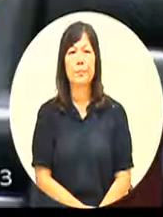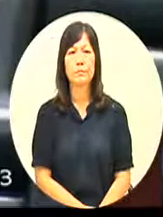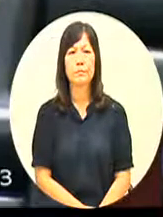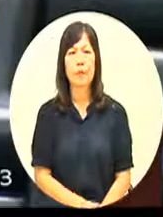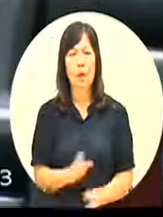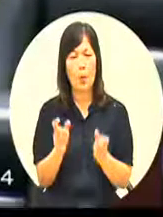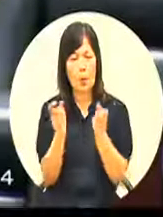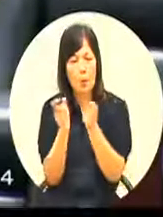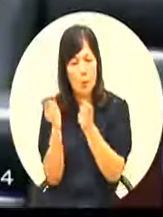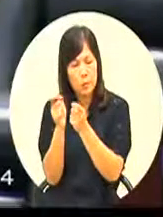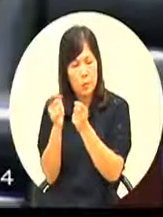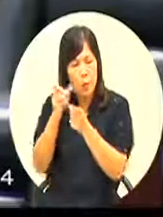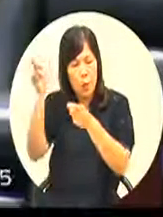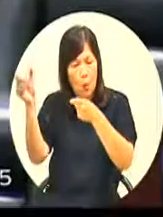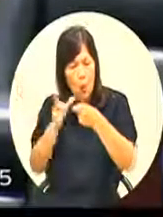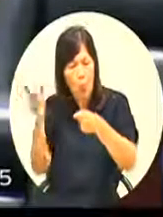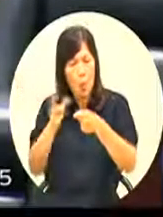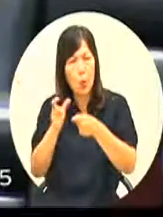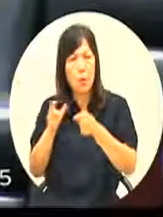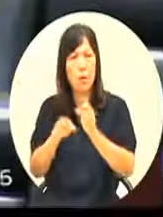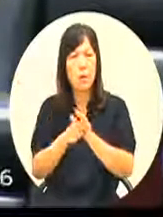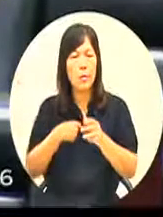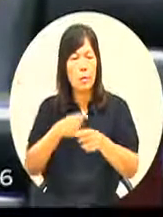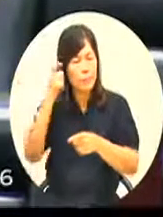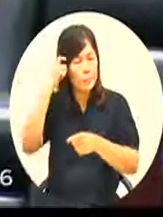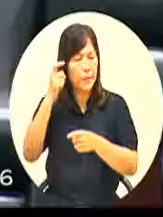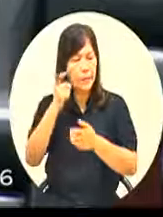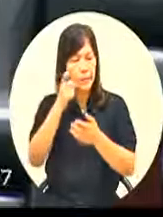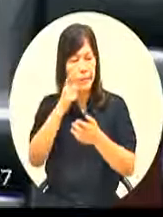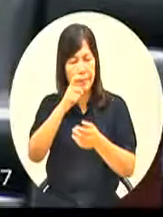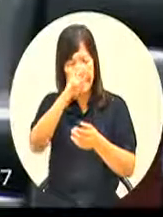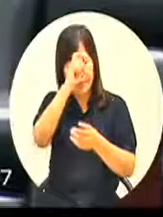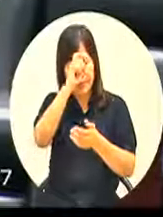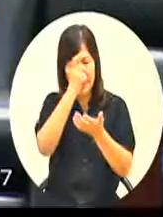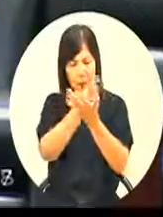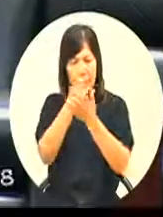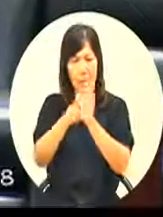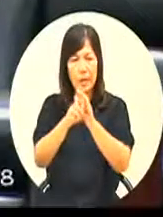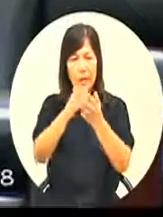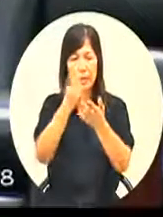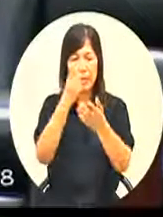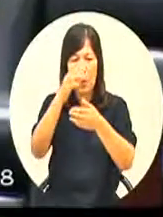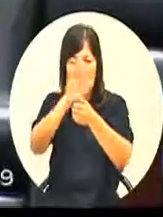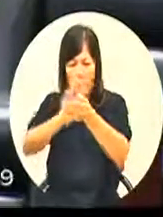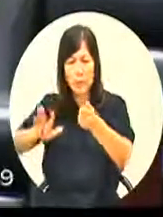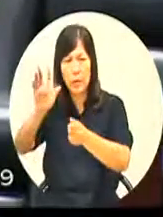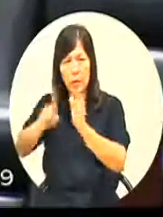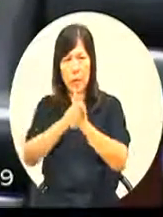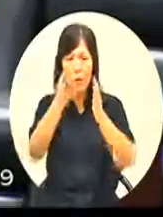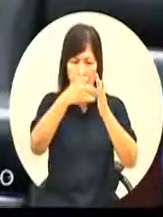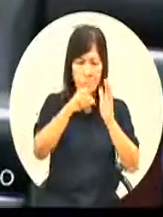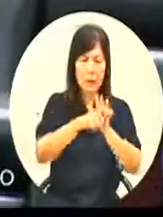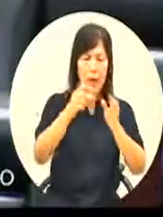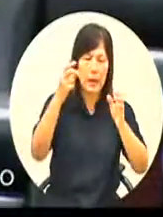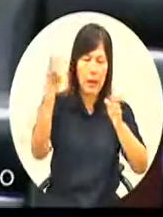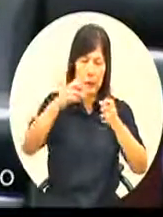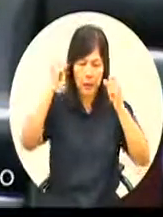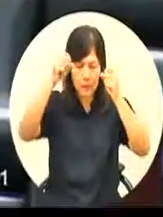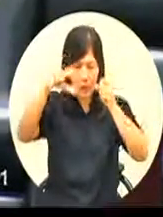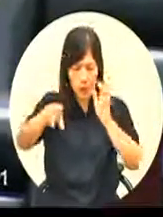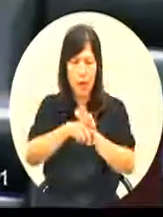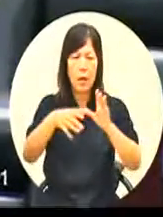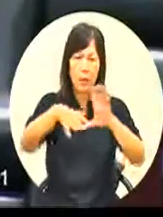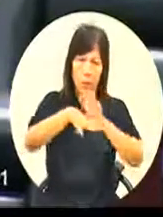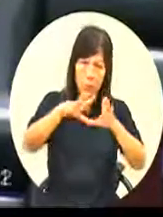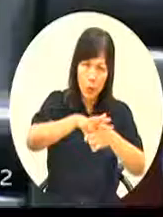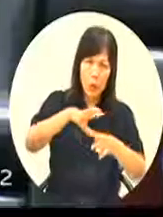最近这几次台风，我相信在座的局处蛮多也都是受灾户了，不管是学校还是体育场馆，甚至文化局，我